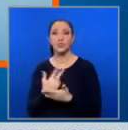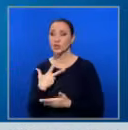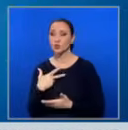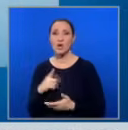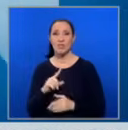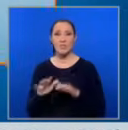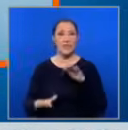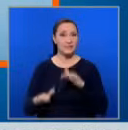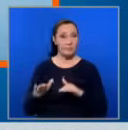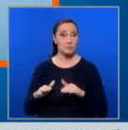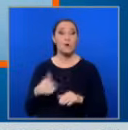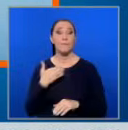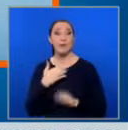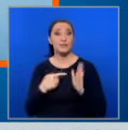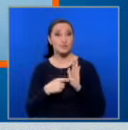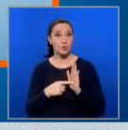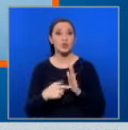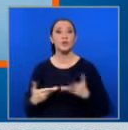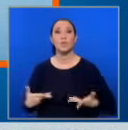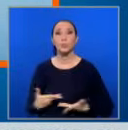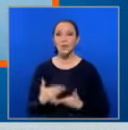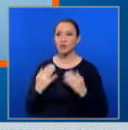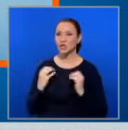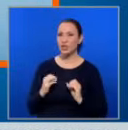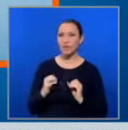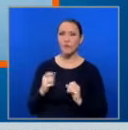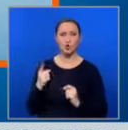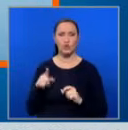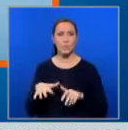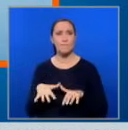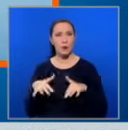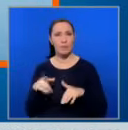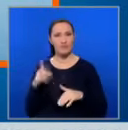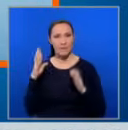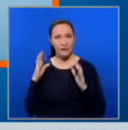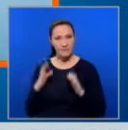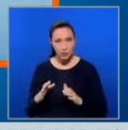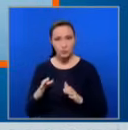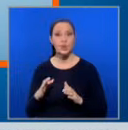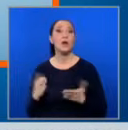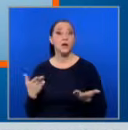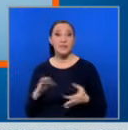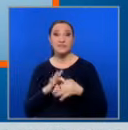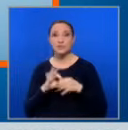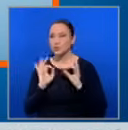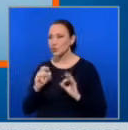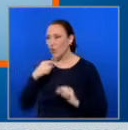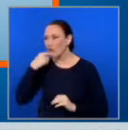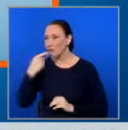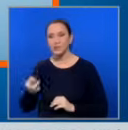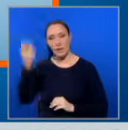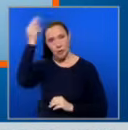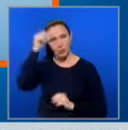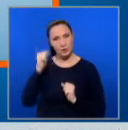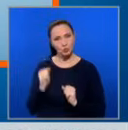нестабилност. Пеевски посочва още, че необходимостта за съществуването на този парламент и това правителство е продиктувана точно от отговорността България